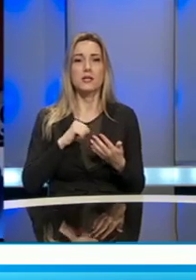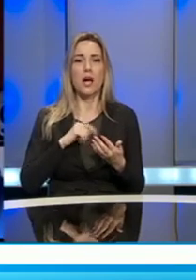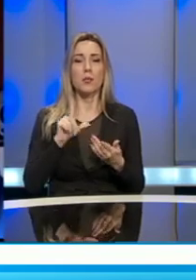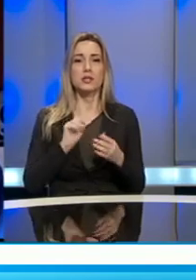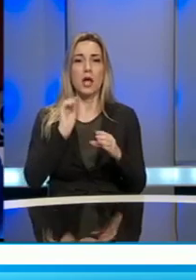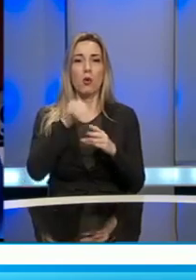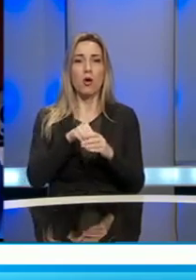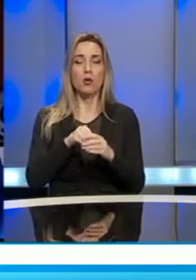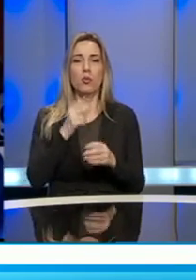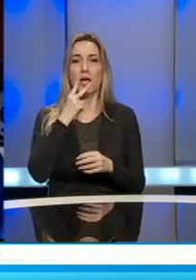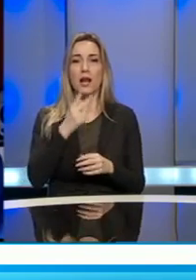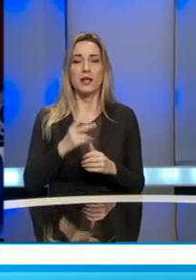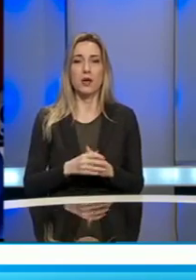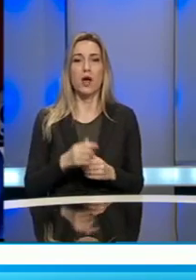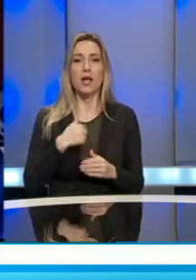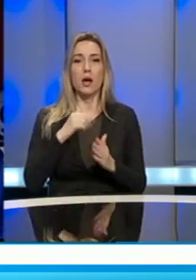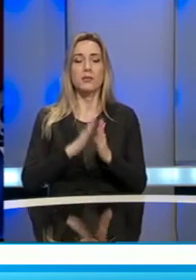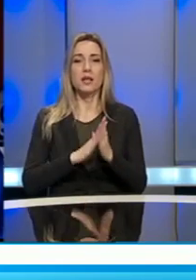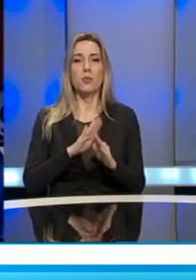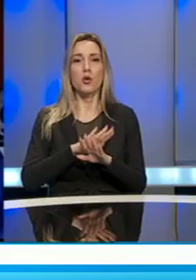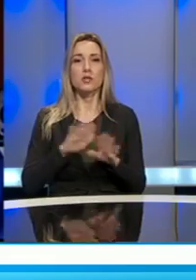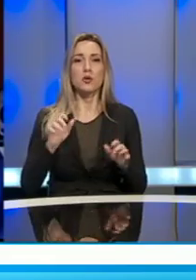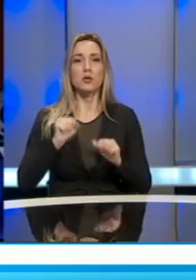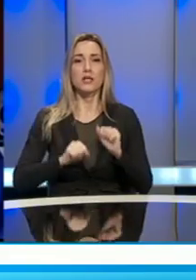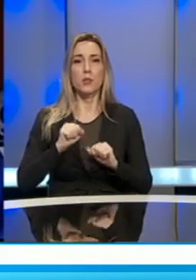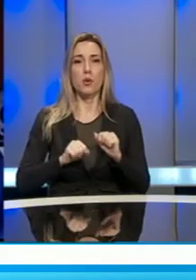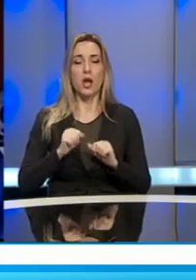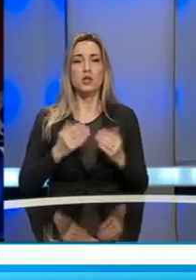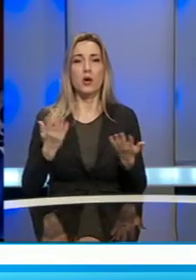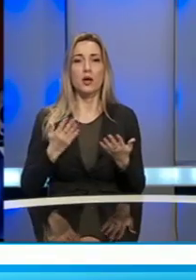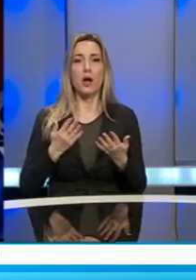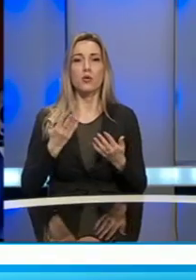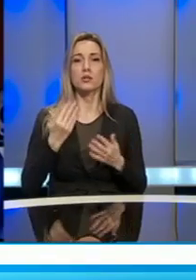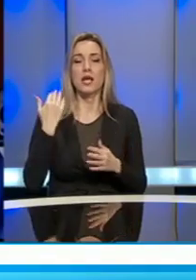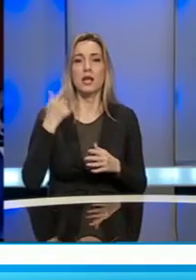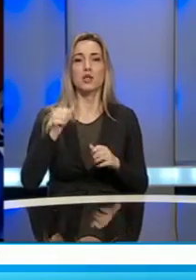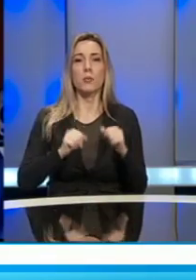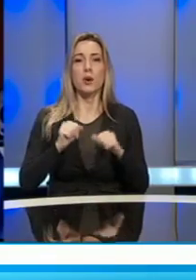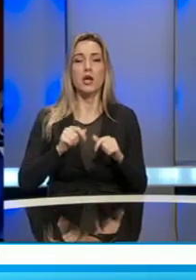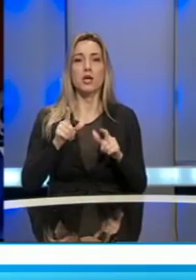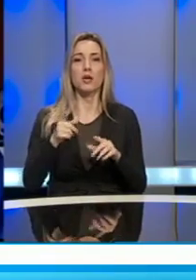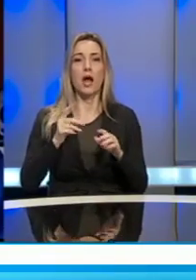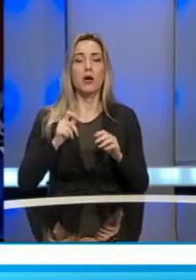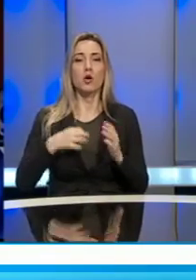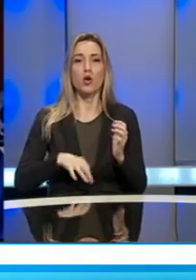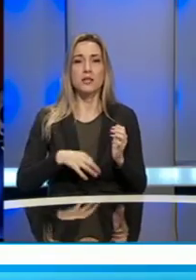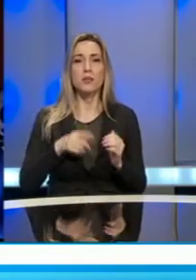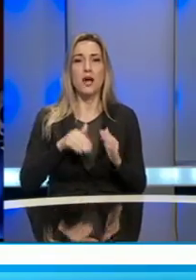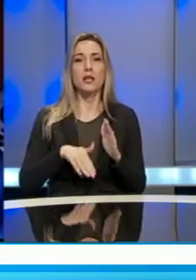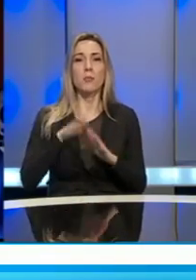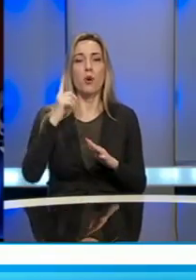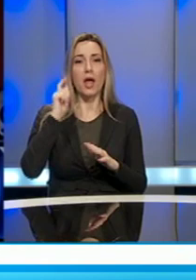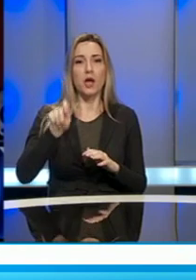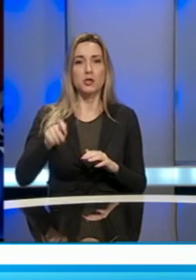uloguju i gledaju. Ali ja bih zamolio sviju da se ponašaju onako kako se inače ponašaju na koncertima, dakle da pojačaju